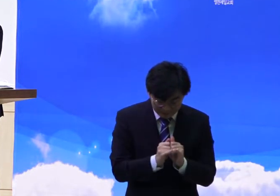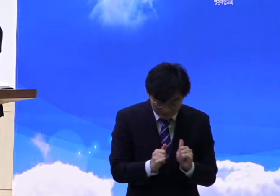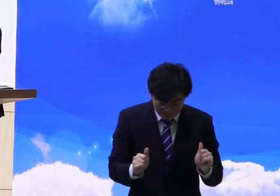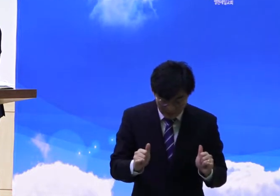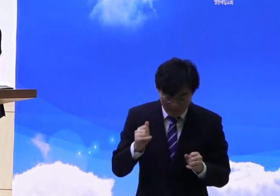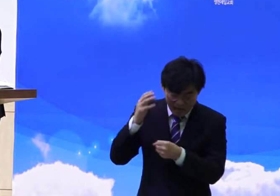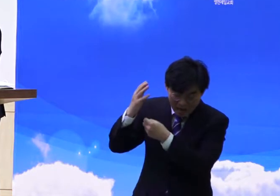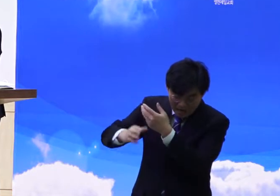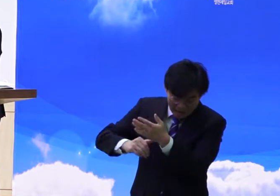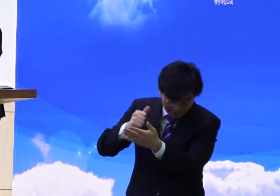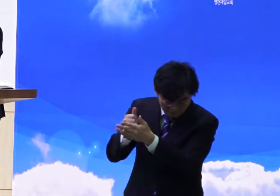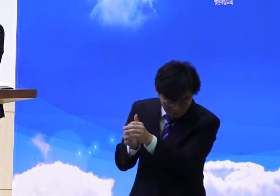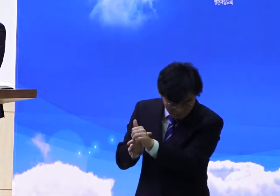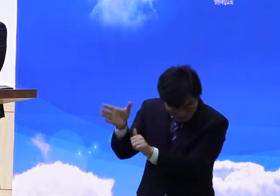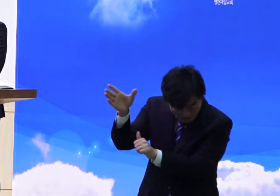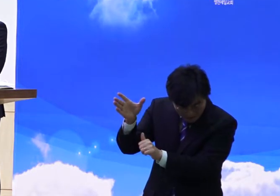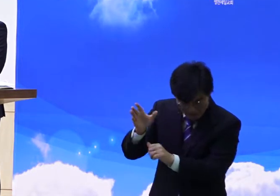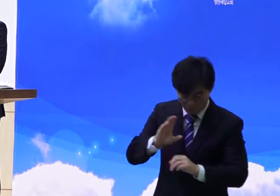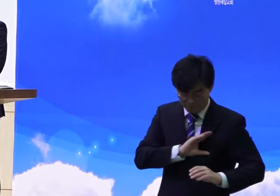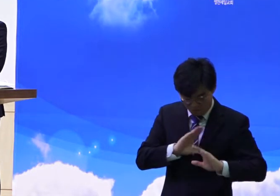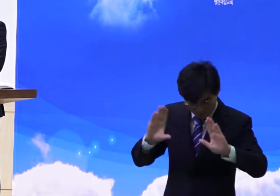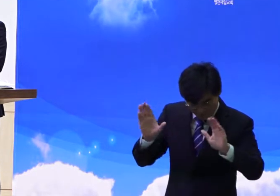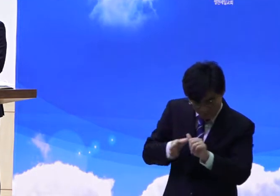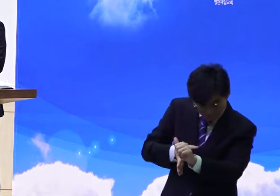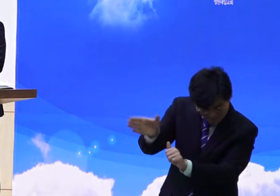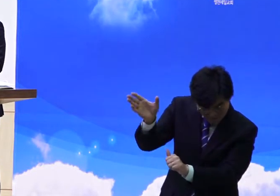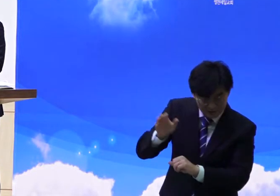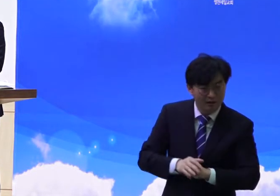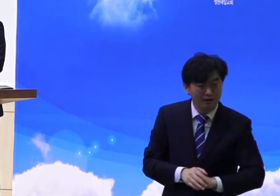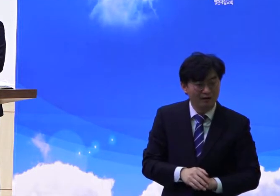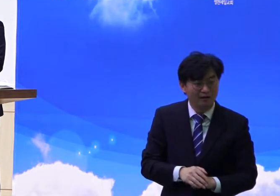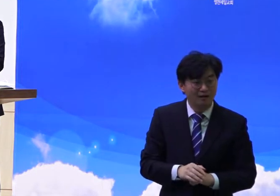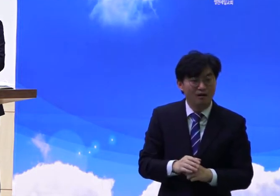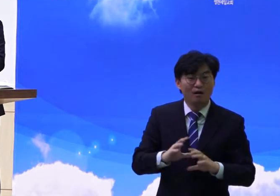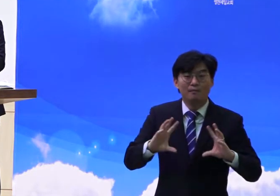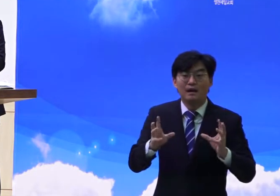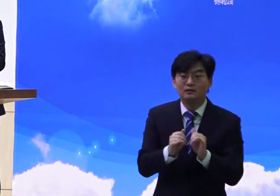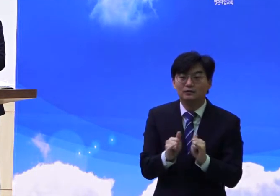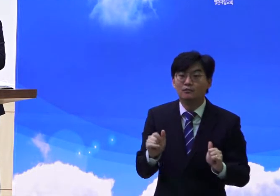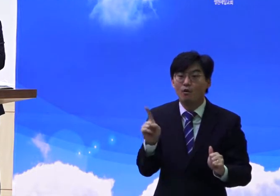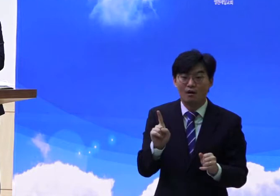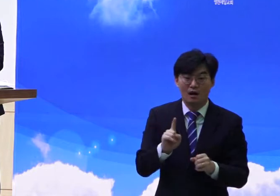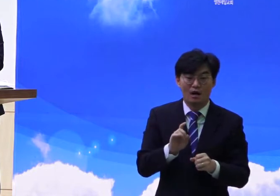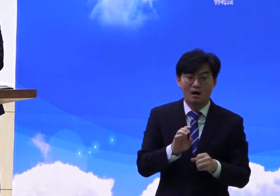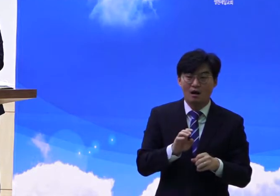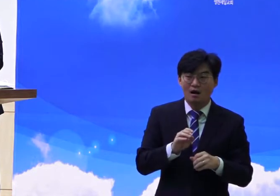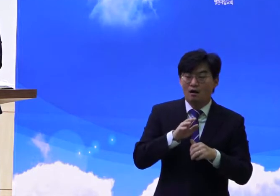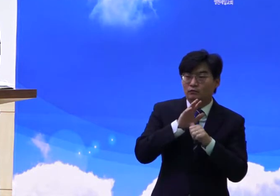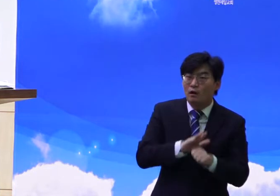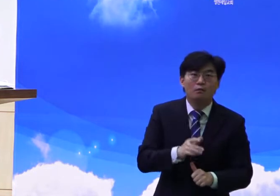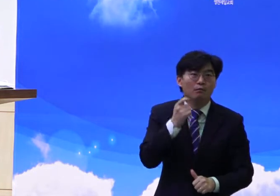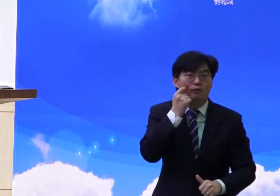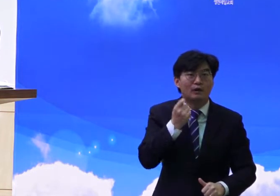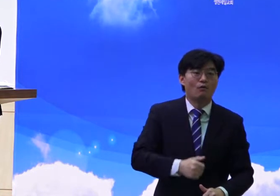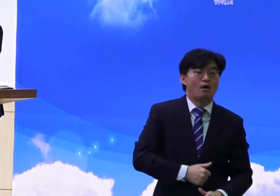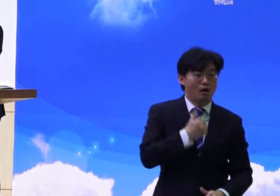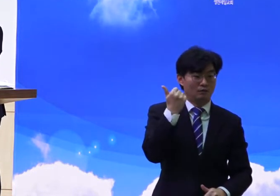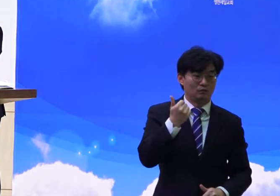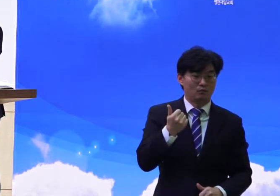모세를 원망했다라고 기록했습니다. 모세만 원망하는 것이 아니라 하나님을 그 앞에 놓습니다. 하나님과